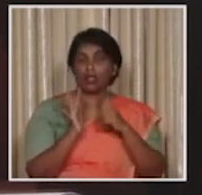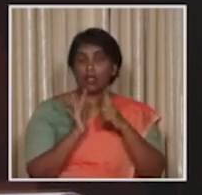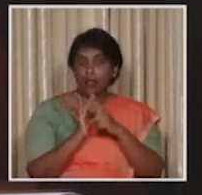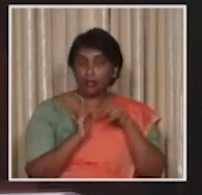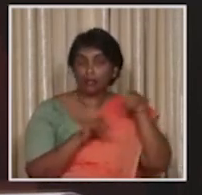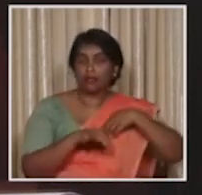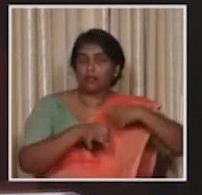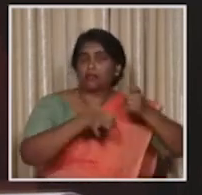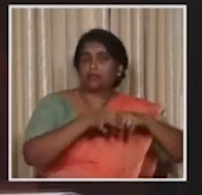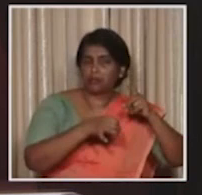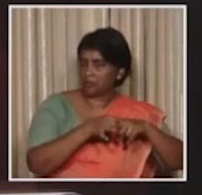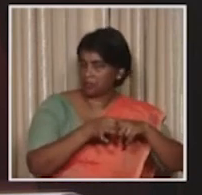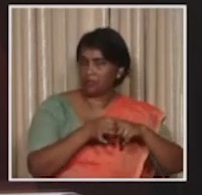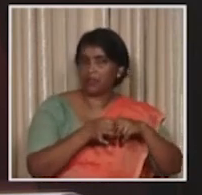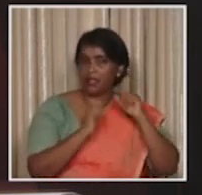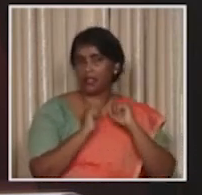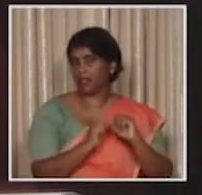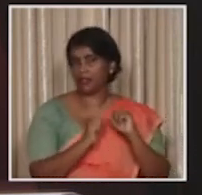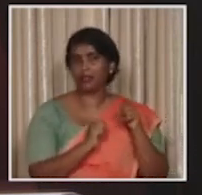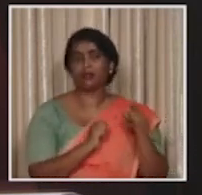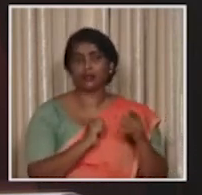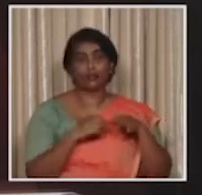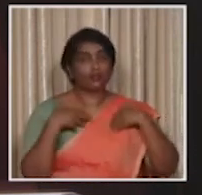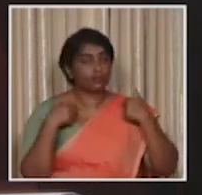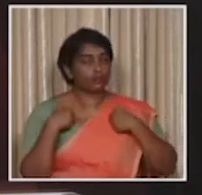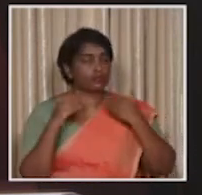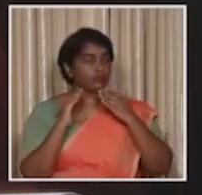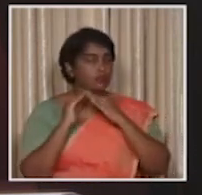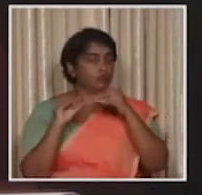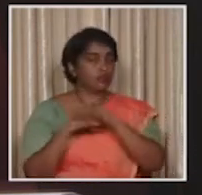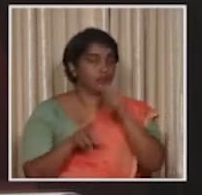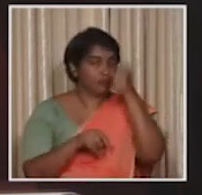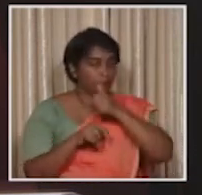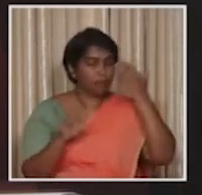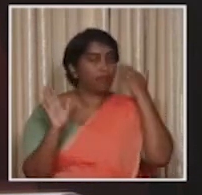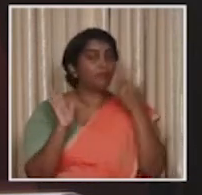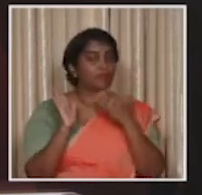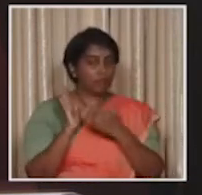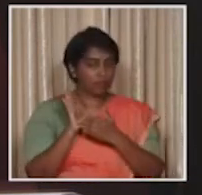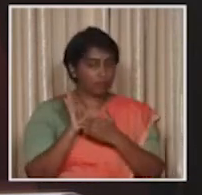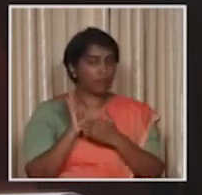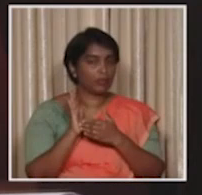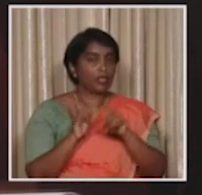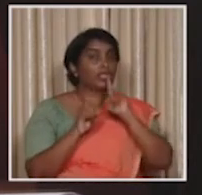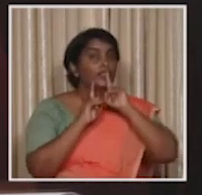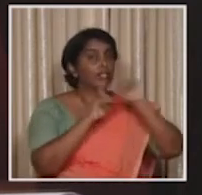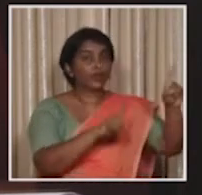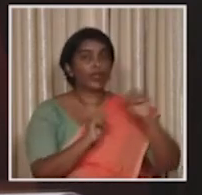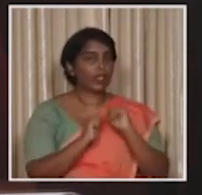ප්‍රශ්න කරනවා, ඇයි මේ සෞඛ්‍ය ශාස්ත්‍රයේ අක්‍රමිකතාවයන් පිළිබඳව එළියට කතා